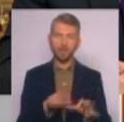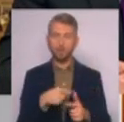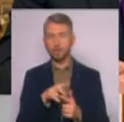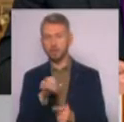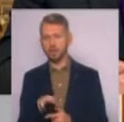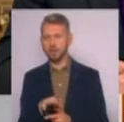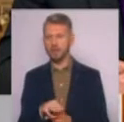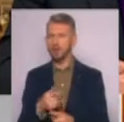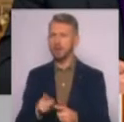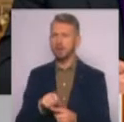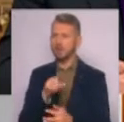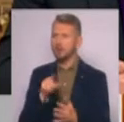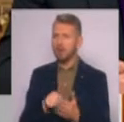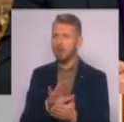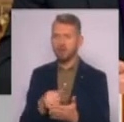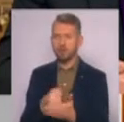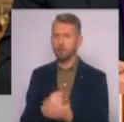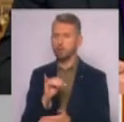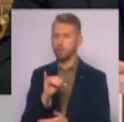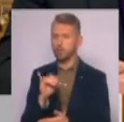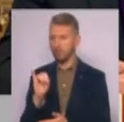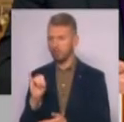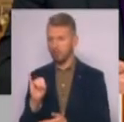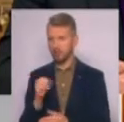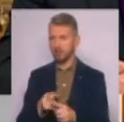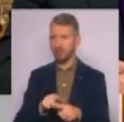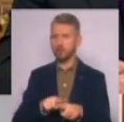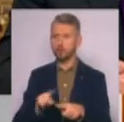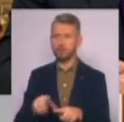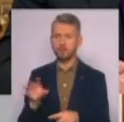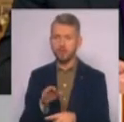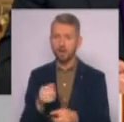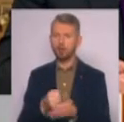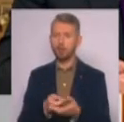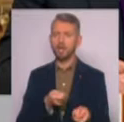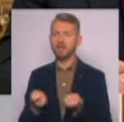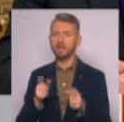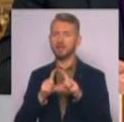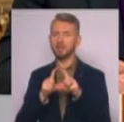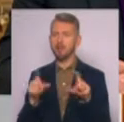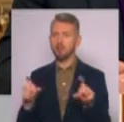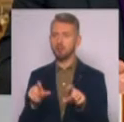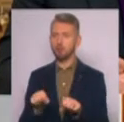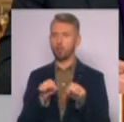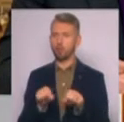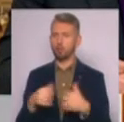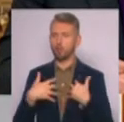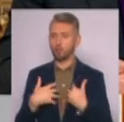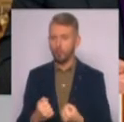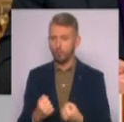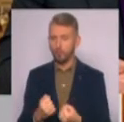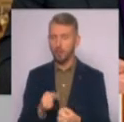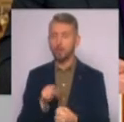Законно це чи ні? Ну, це питання не до Юрія Івановича, це, скоріше всього, буде до керівників Департаменту охорони здоров'я, і ця зустріч з